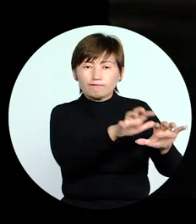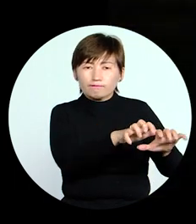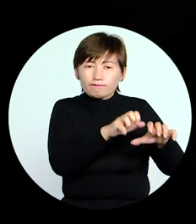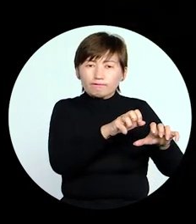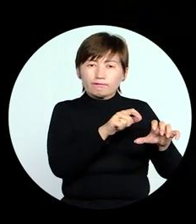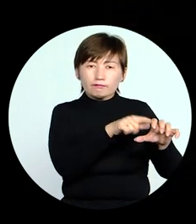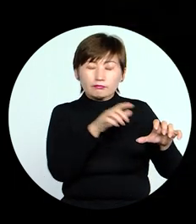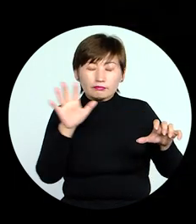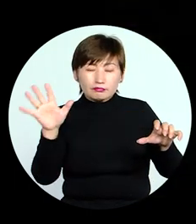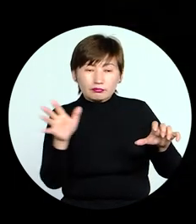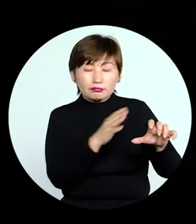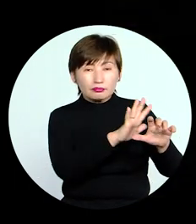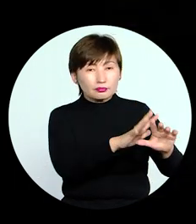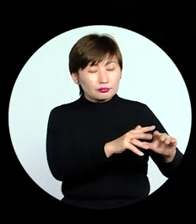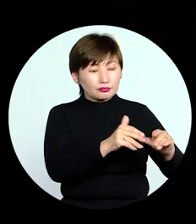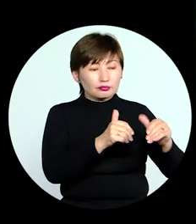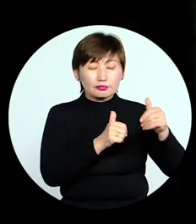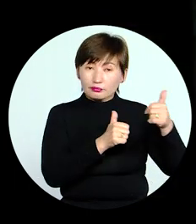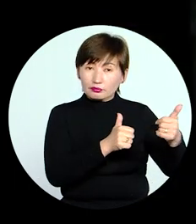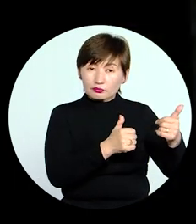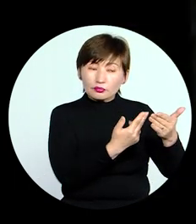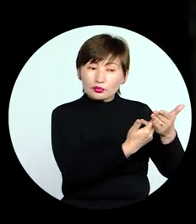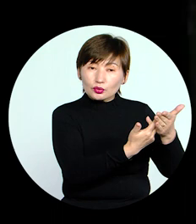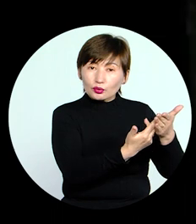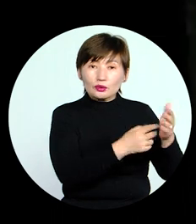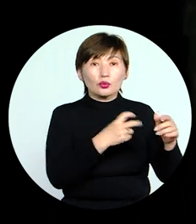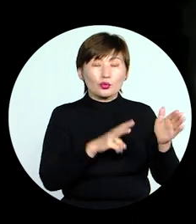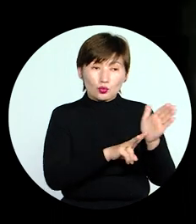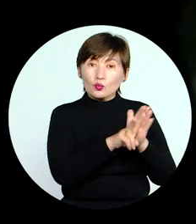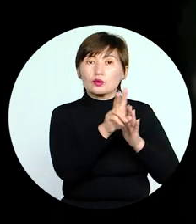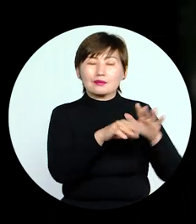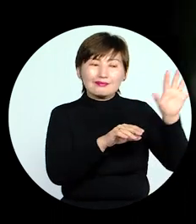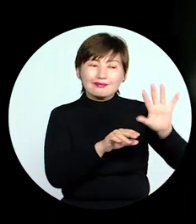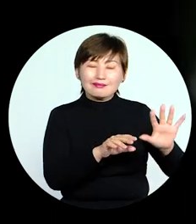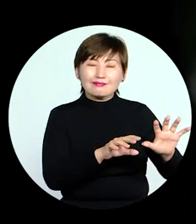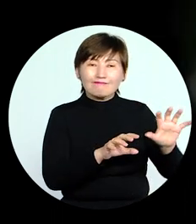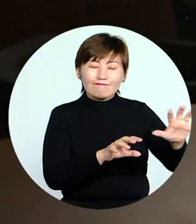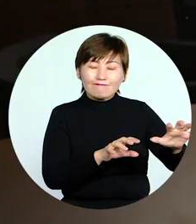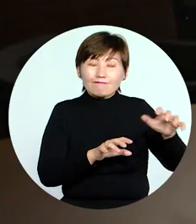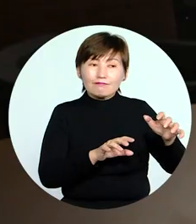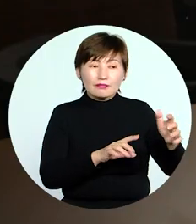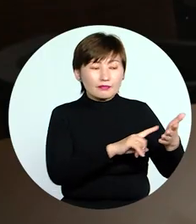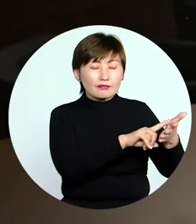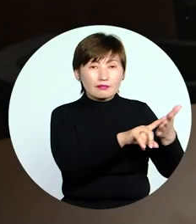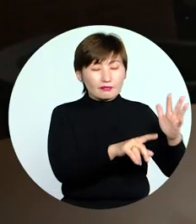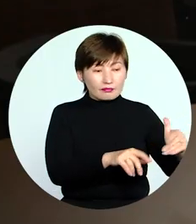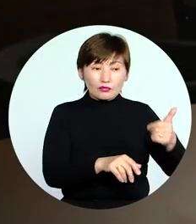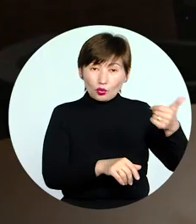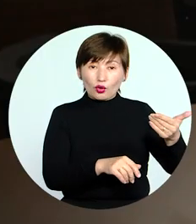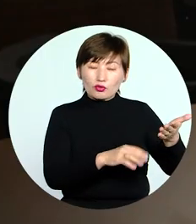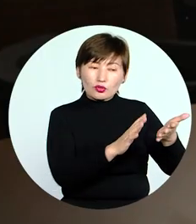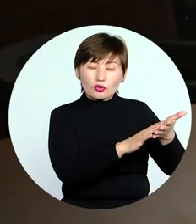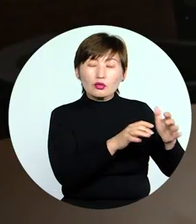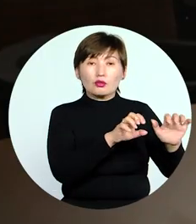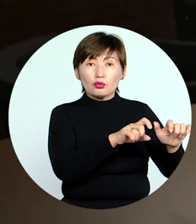шуухан хэлбэрийн талстыг бий болгож байгааг энэ зургаас бол харж байна. Гэтэл одоо энэ өөрөө хөгжмөн тийм дэлхийн одоо том хөгжмийн зохиолчин бүтээл тэгээд